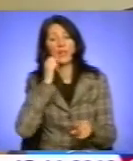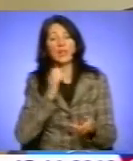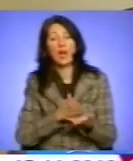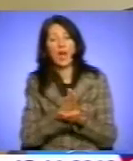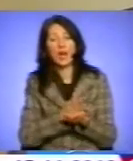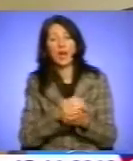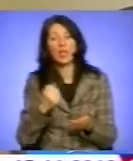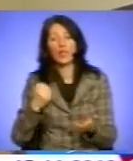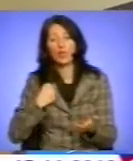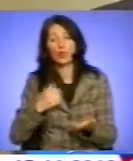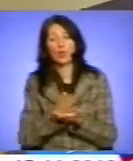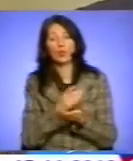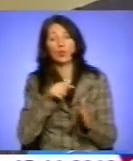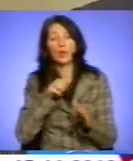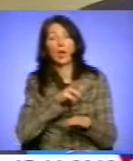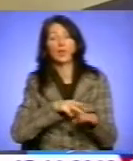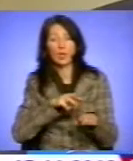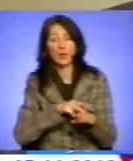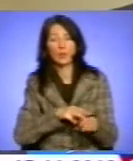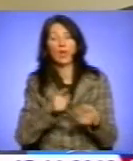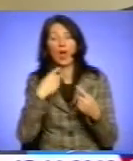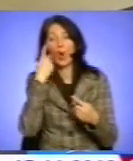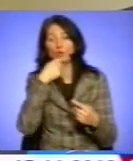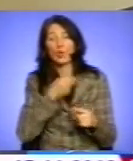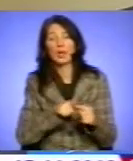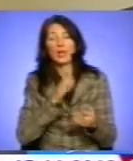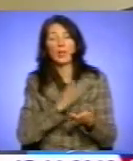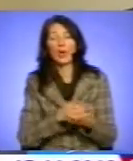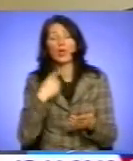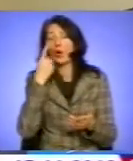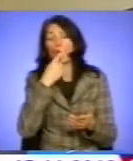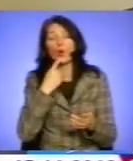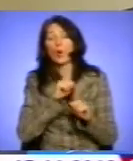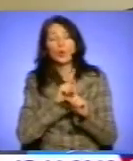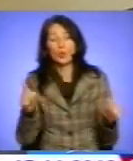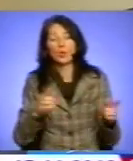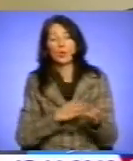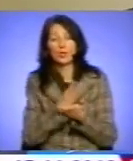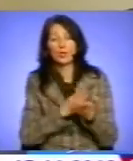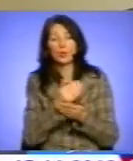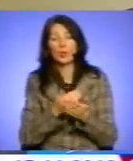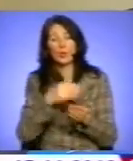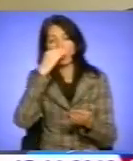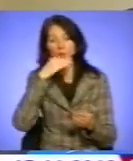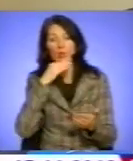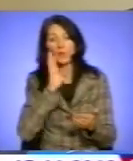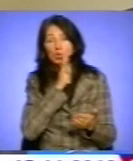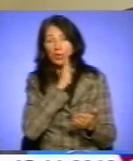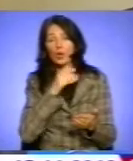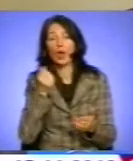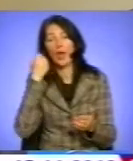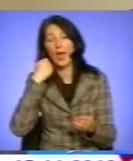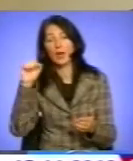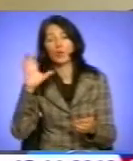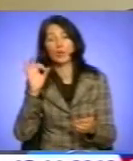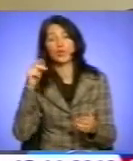та внутрішніх справ. Особи, які мають особливі заслуги перед батьківщиною. Ну, герої соціалістичної праці України,